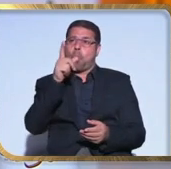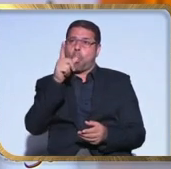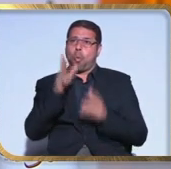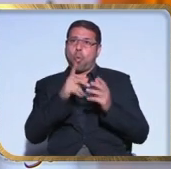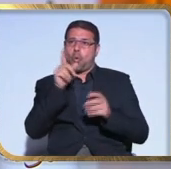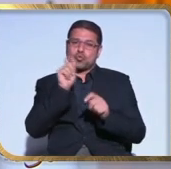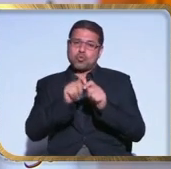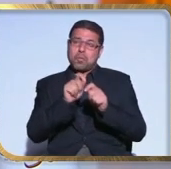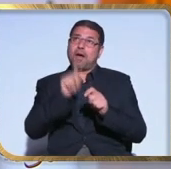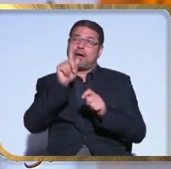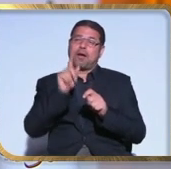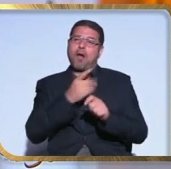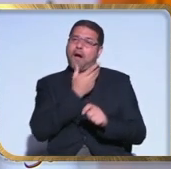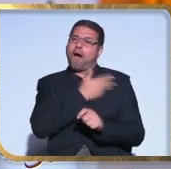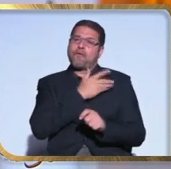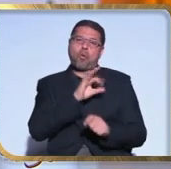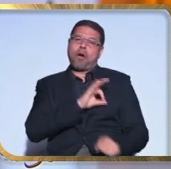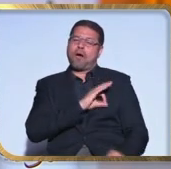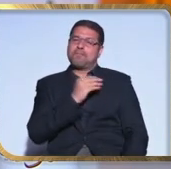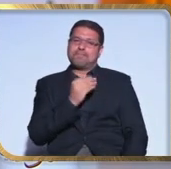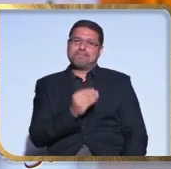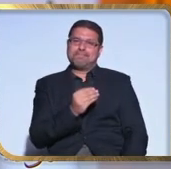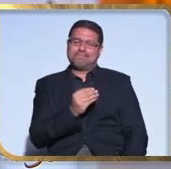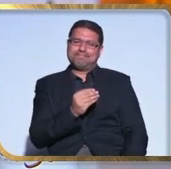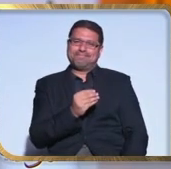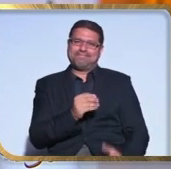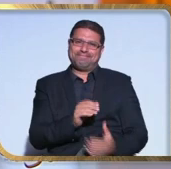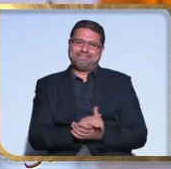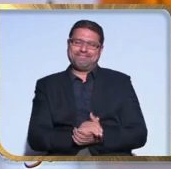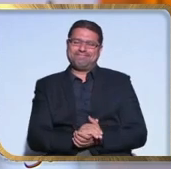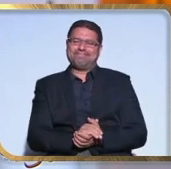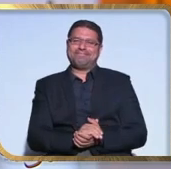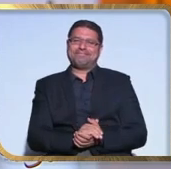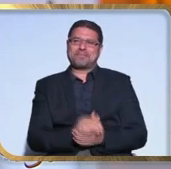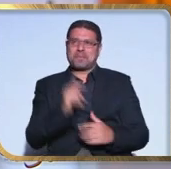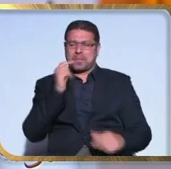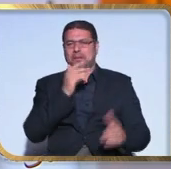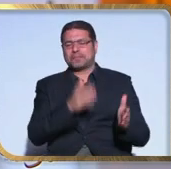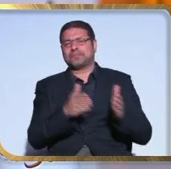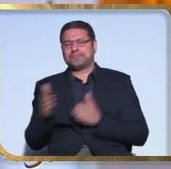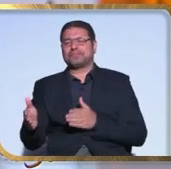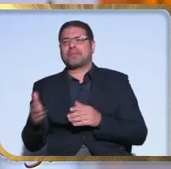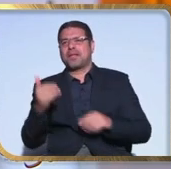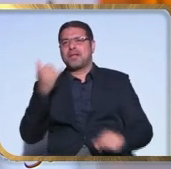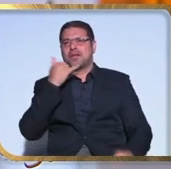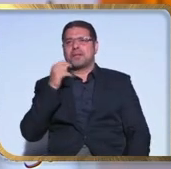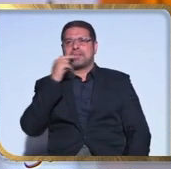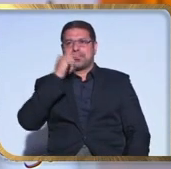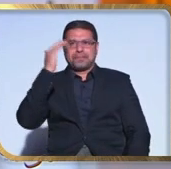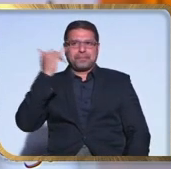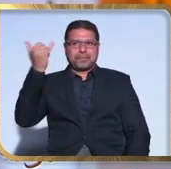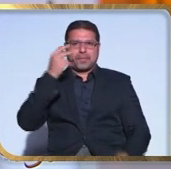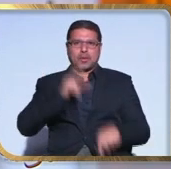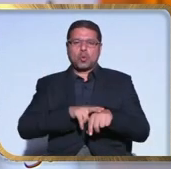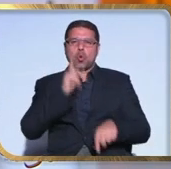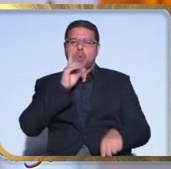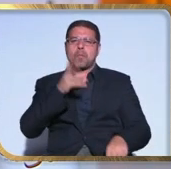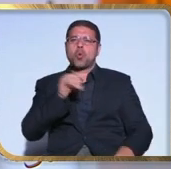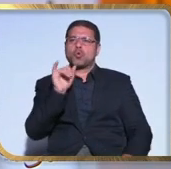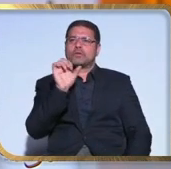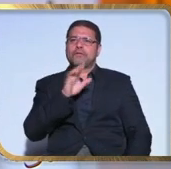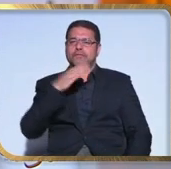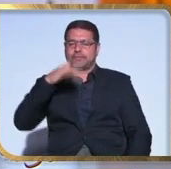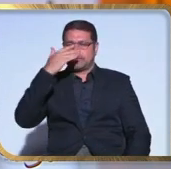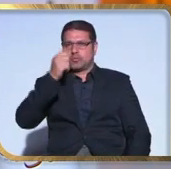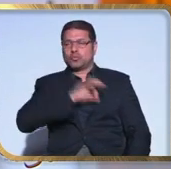وهو سبحانه وتعالى الغفور الرحيم سي ام يوسف ايوه ازاي حضرتك يا دكتوره اهلا